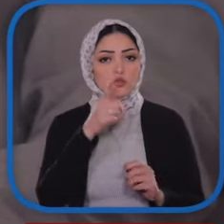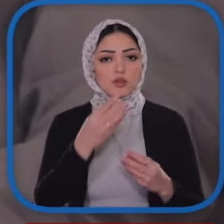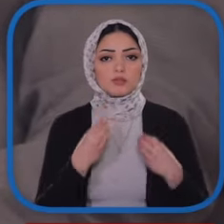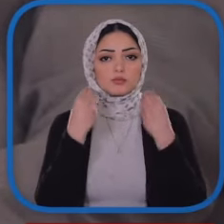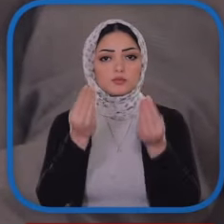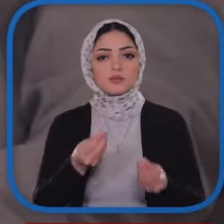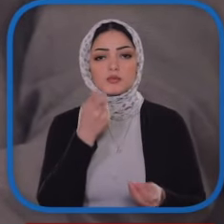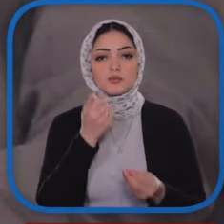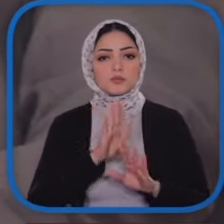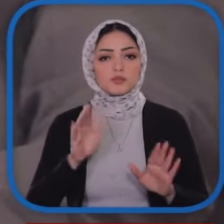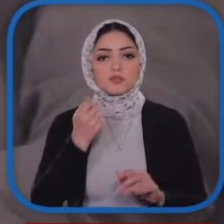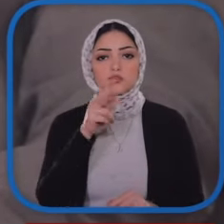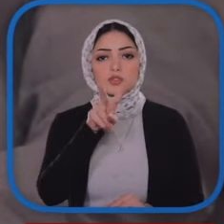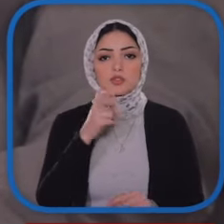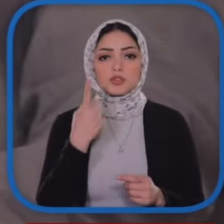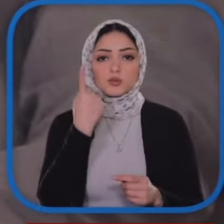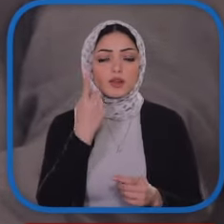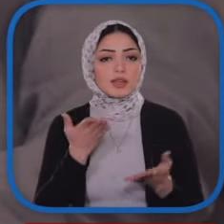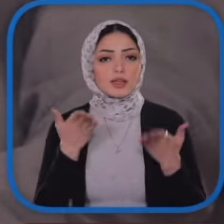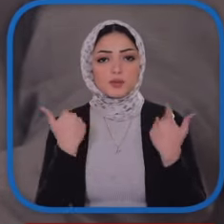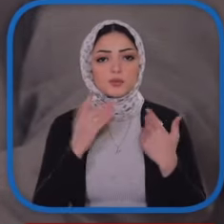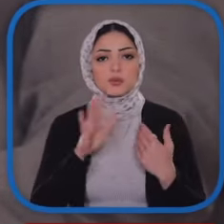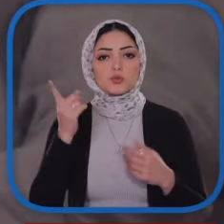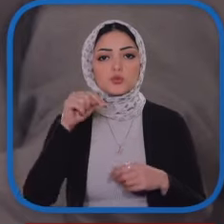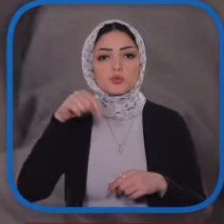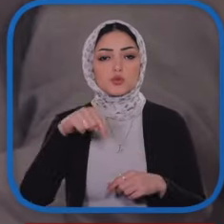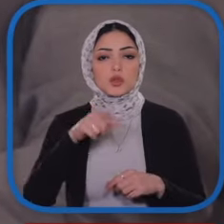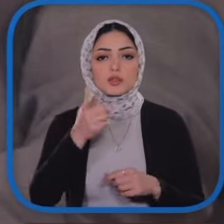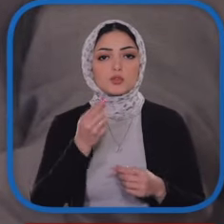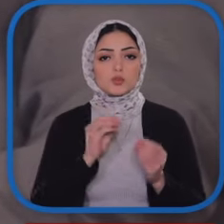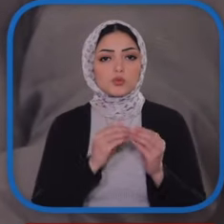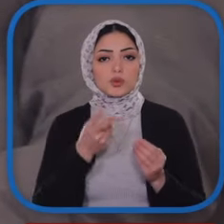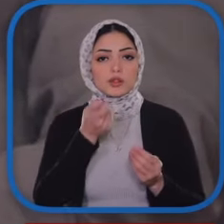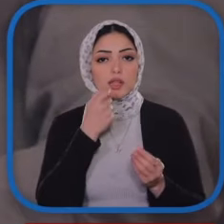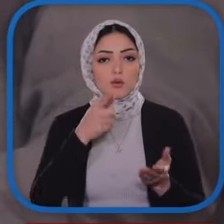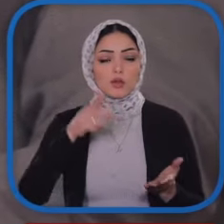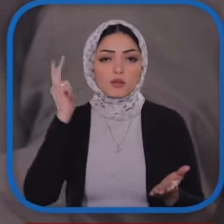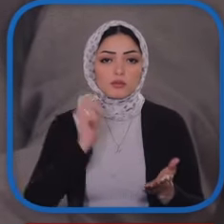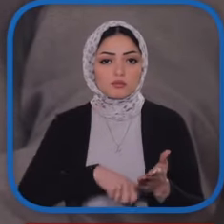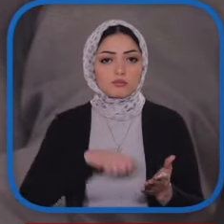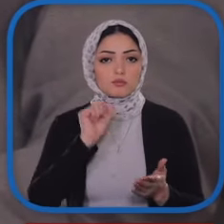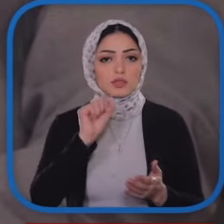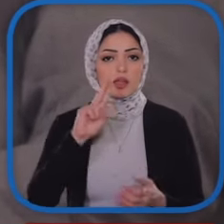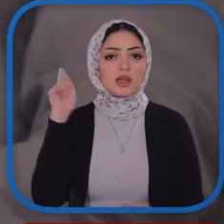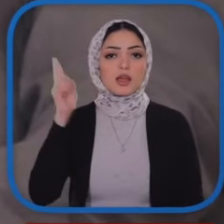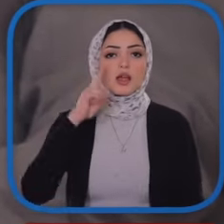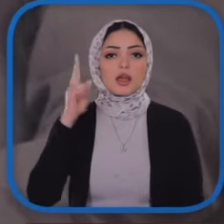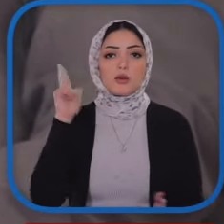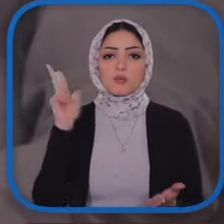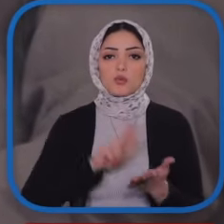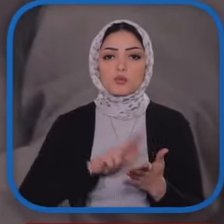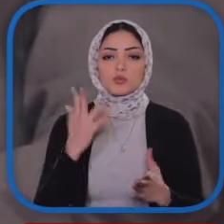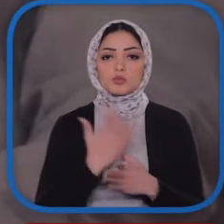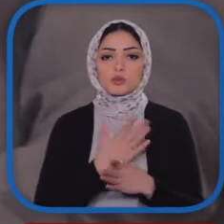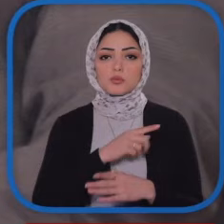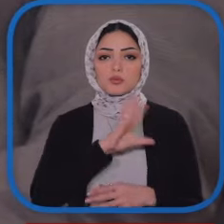بدون أي تكلفة، والأدوية اللي احنا بنستعملها هي الأدوية الموجودة في البروتوكولات العالمية. وإذا كان المريض لا يحتاج للعلاج بيتم